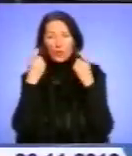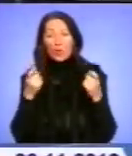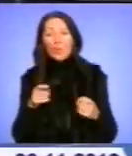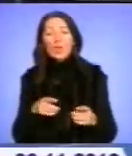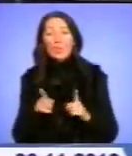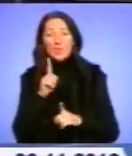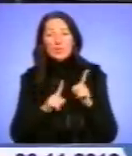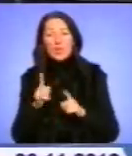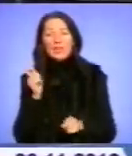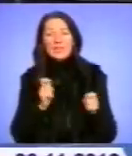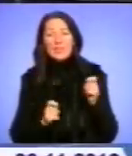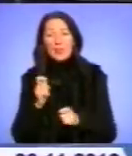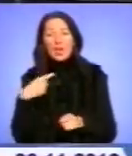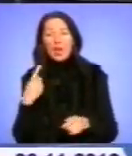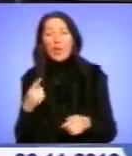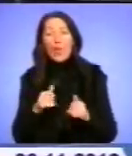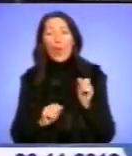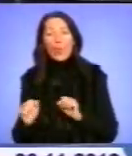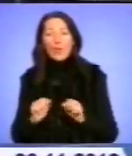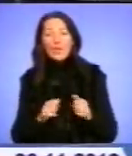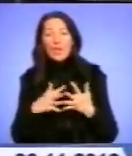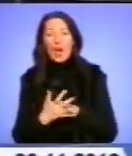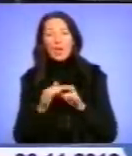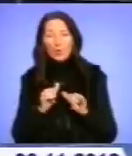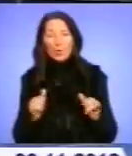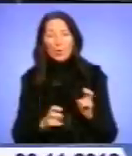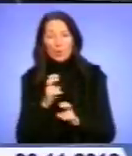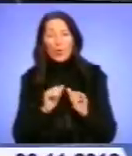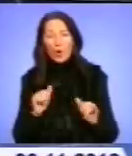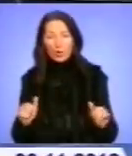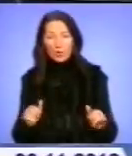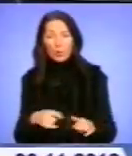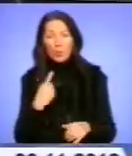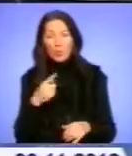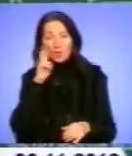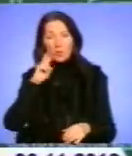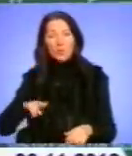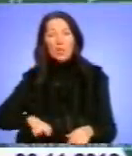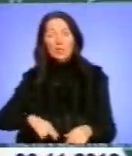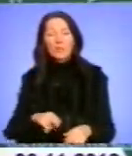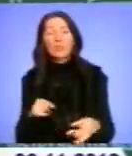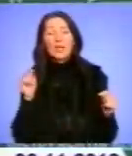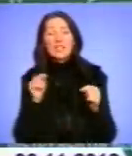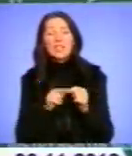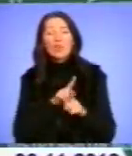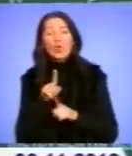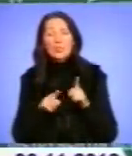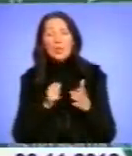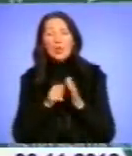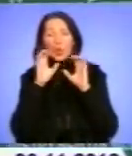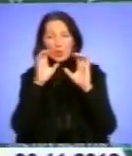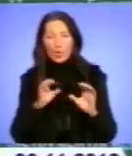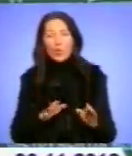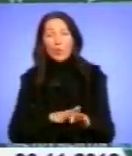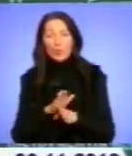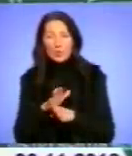в головному управлінні агропромислового розвитку обласної державної адміністрації. Подробиці у сюжеті. Згідно із змінами до закону про